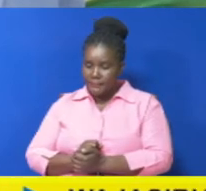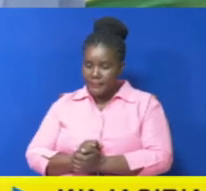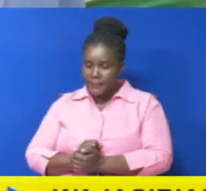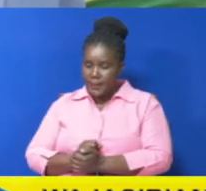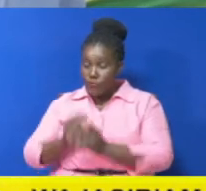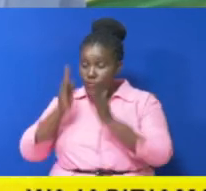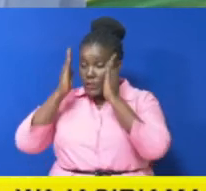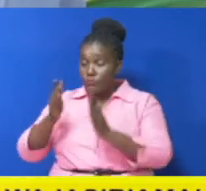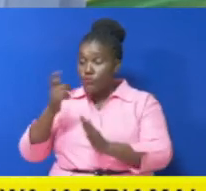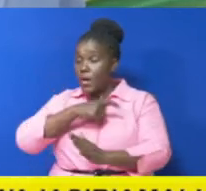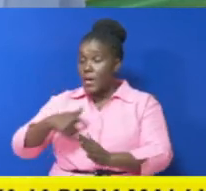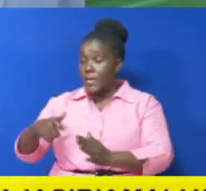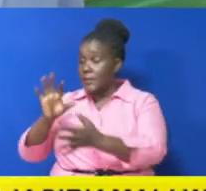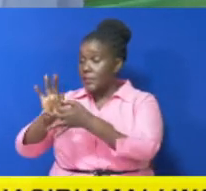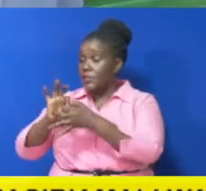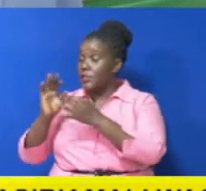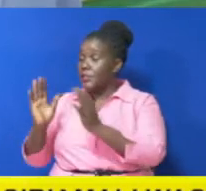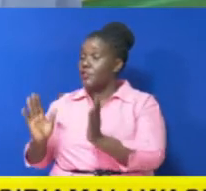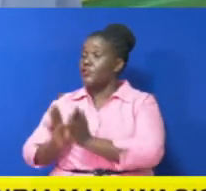kwenye 8-8